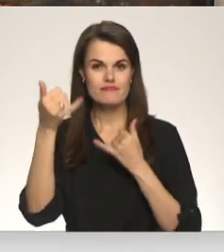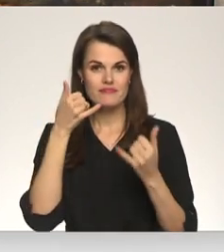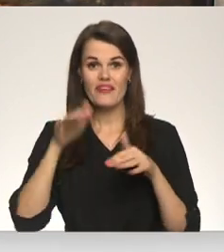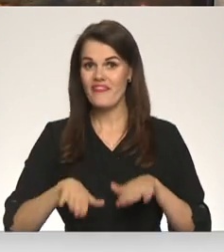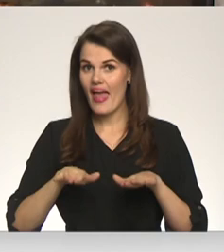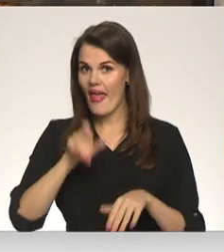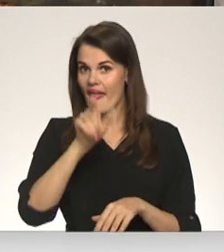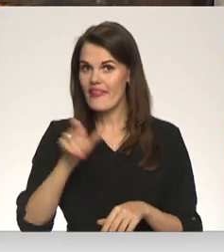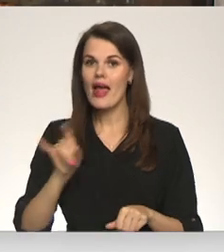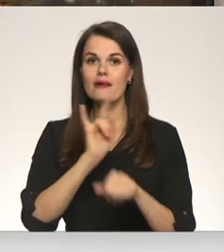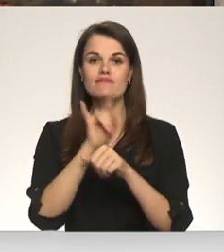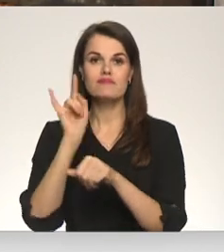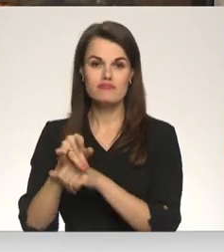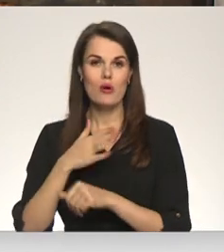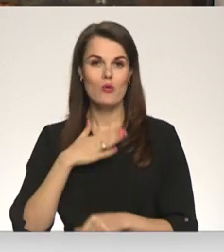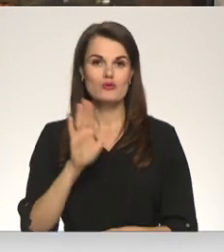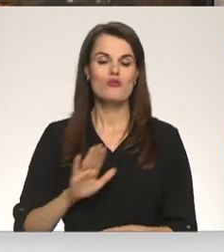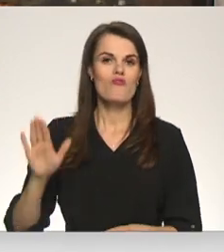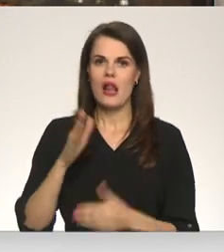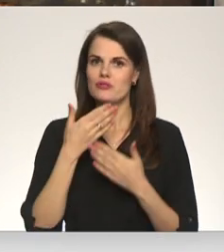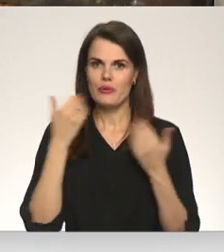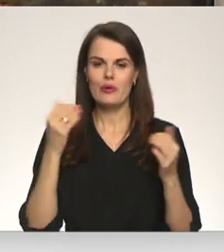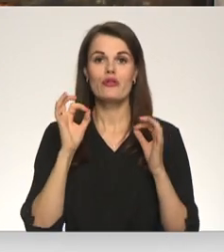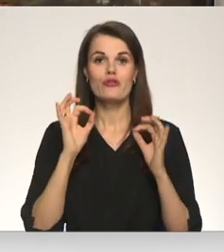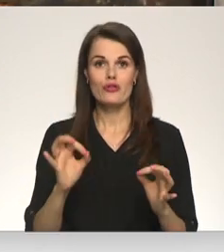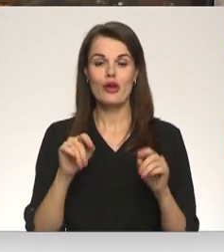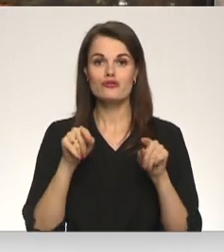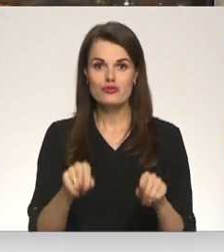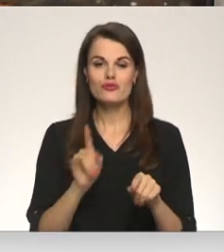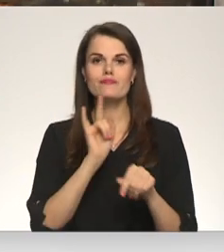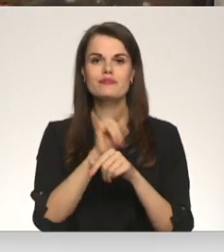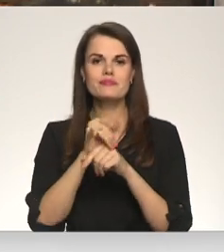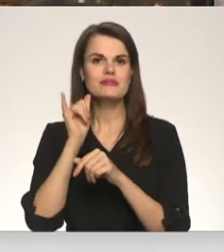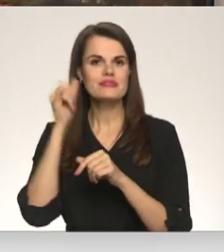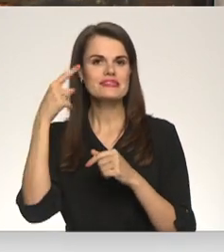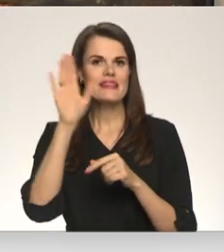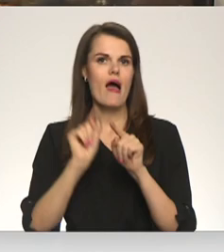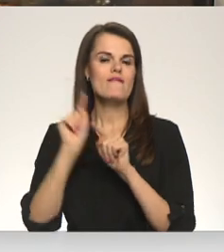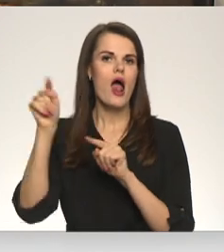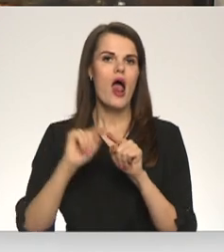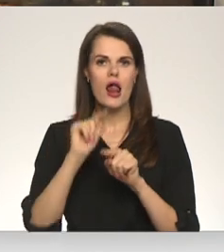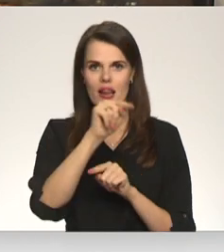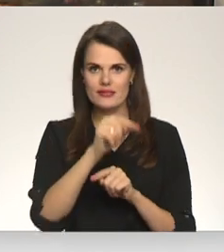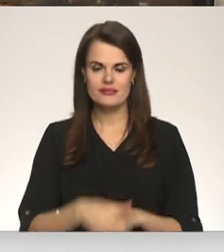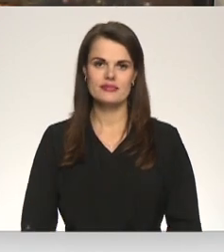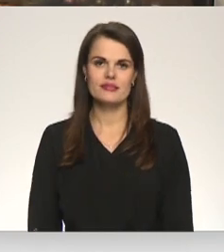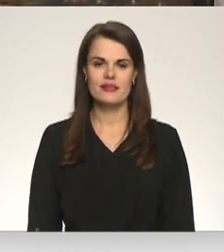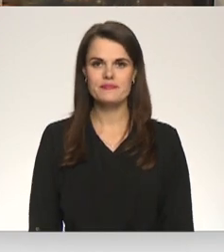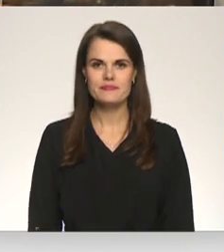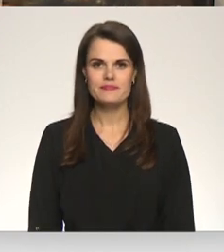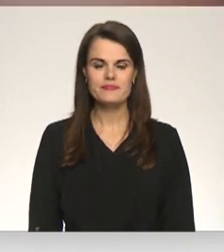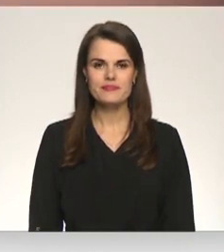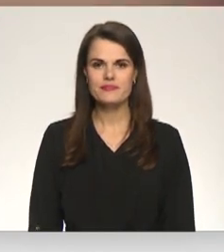vietējie, apkrāpto vidū mūsu valsts iedzīvotāji nav. Tieši pēc šāda principa krāpnieki darbojas visā pasaulē. Plašāk stāstā Ekinza.